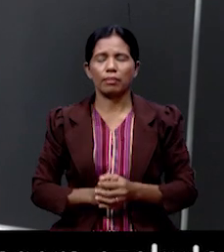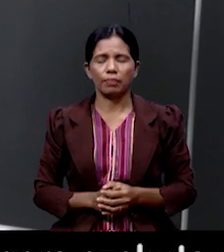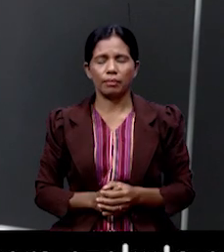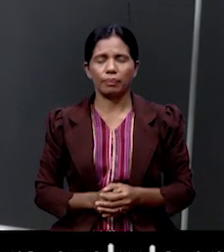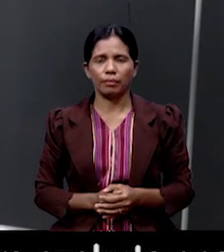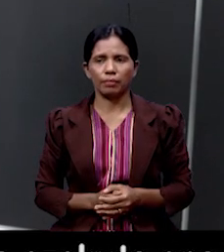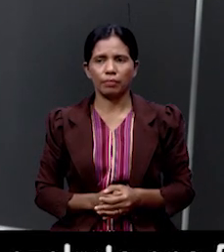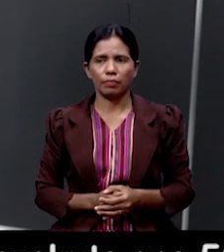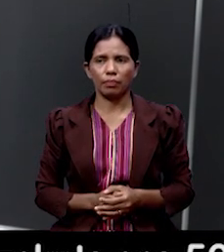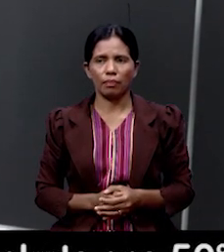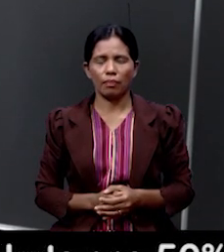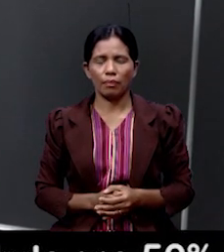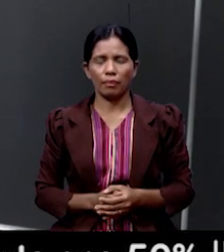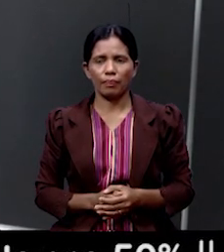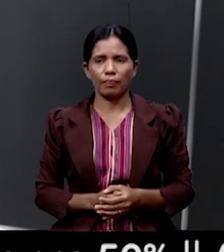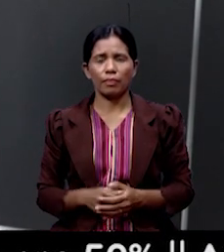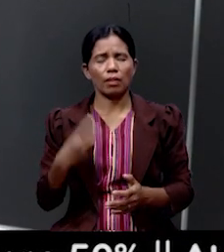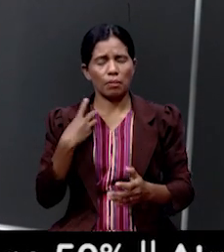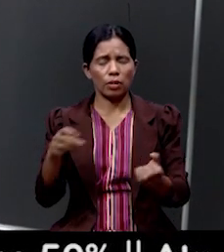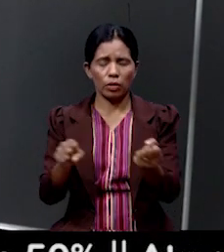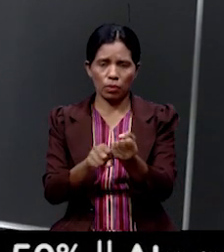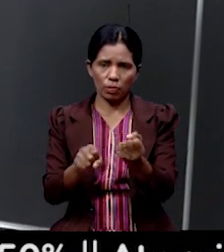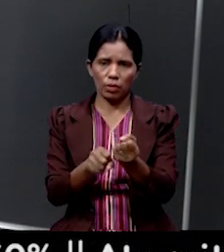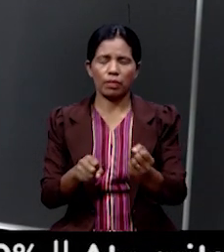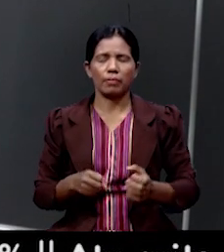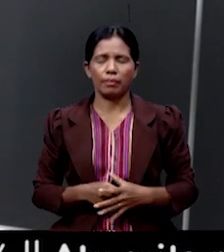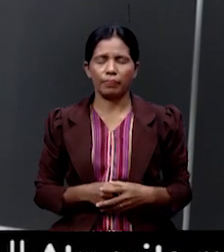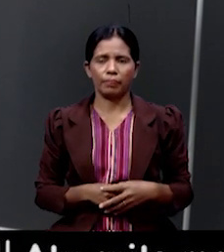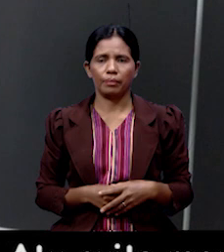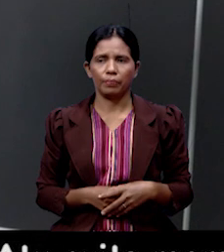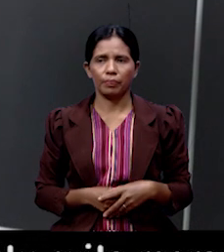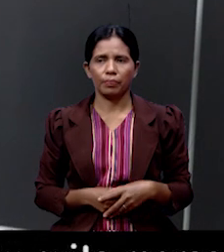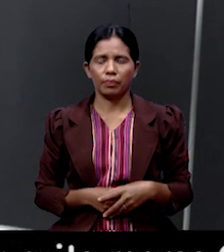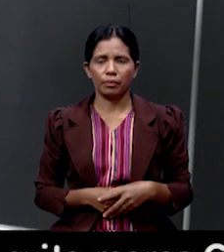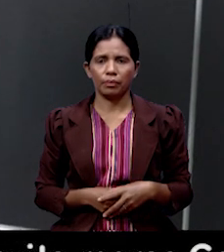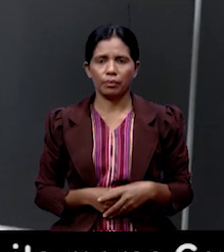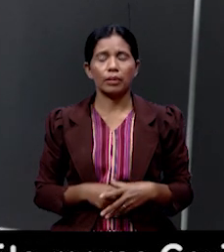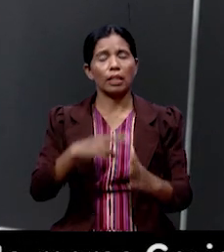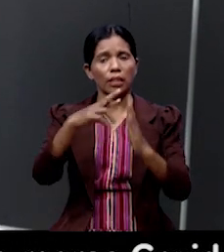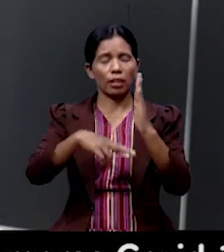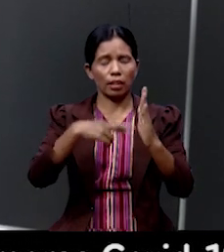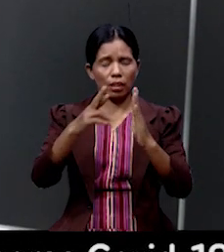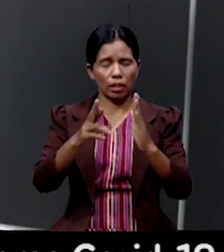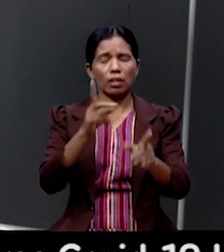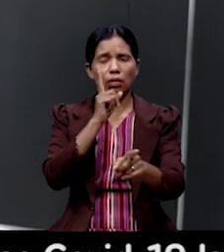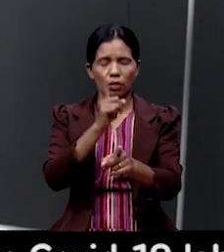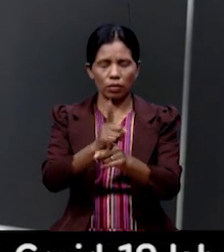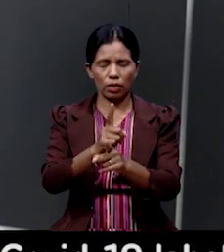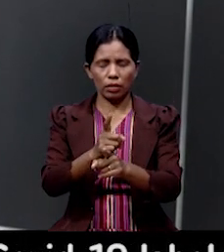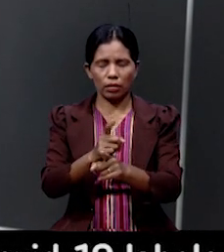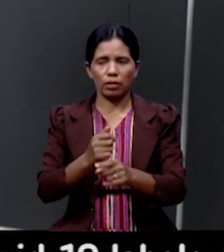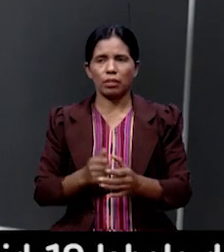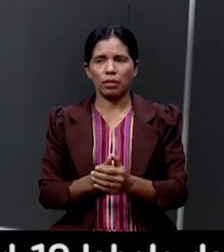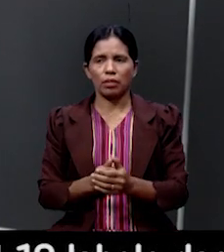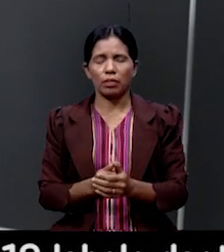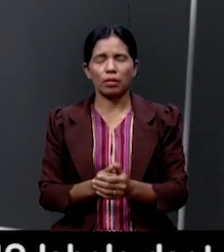the World Trade Organization, kita dukung karena syarat-syaratnya itu cocok ya, ASEAN dan WTO, dan nanti